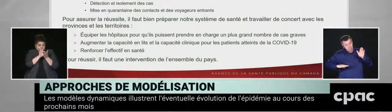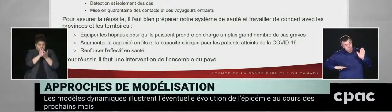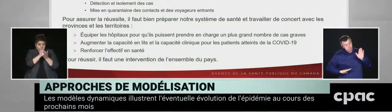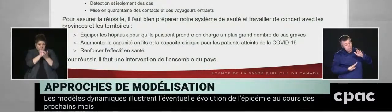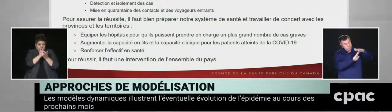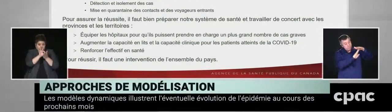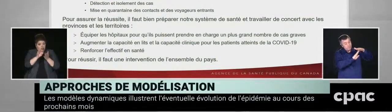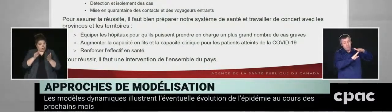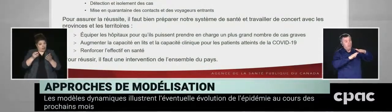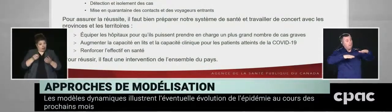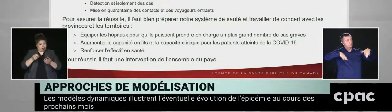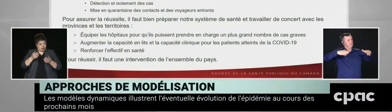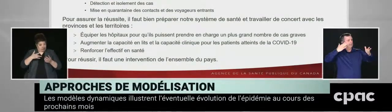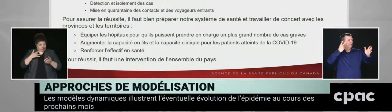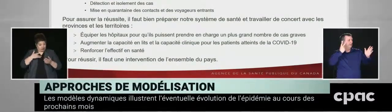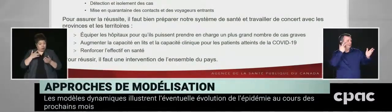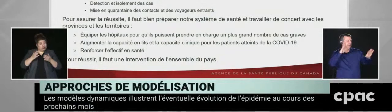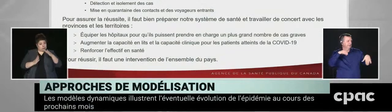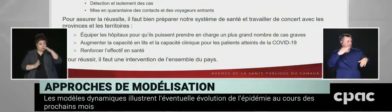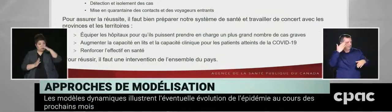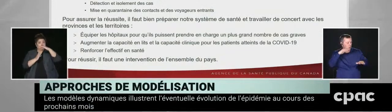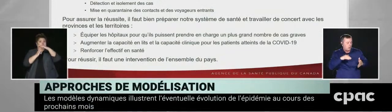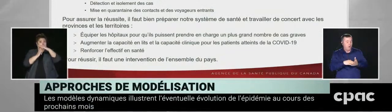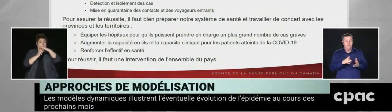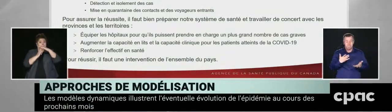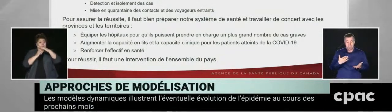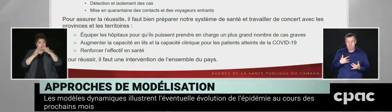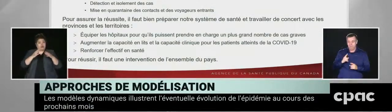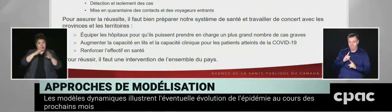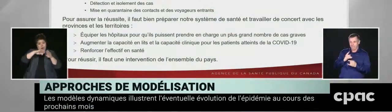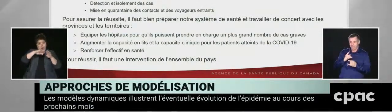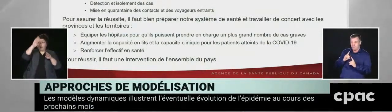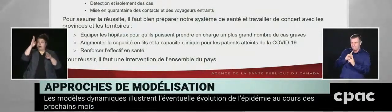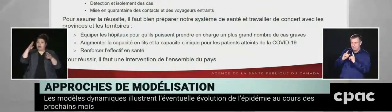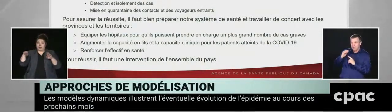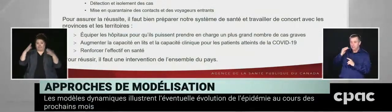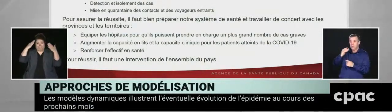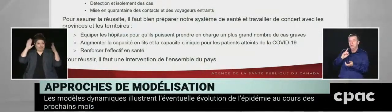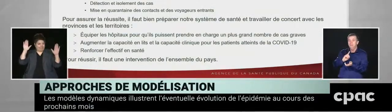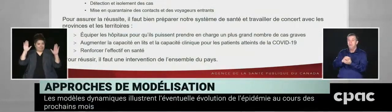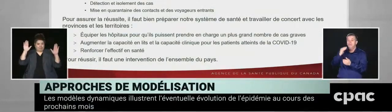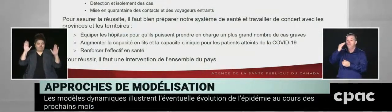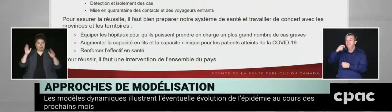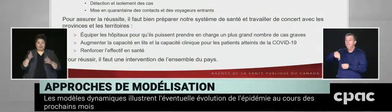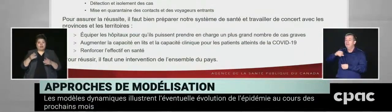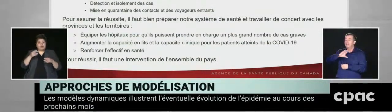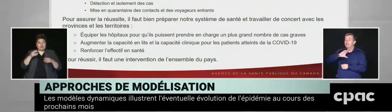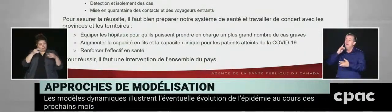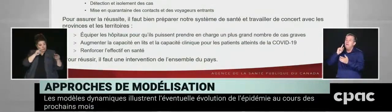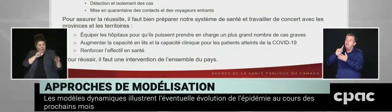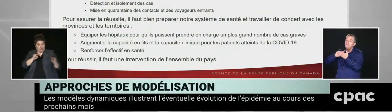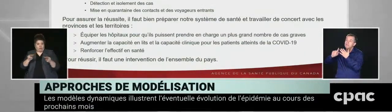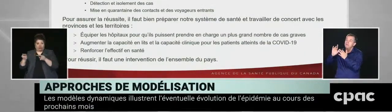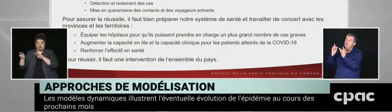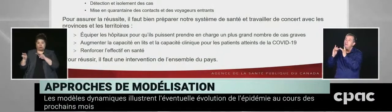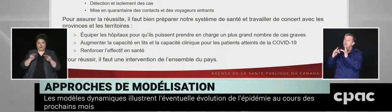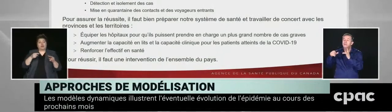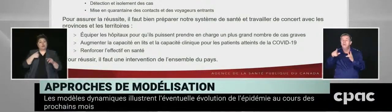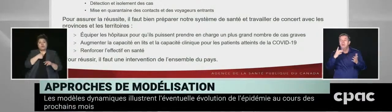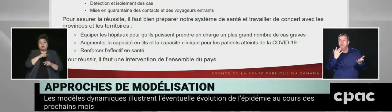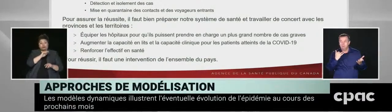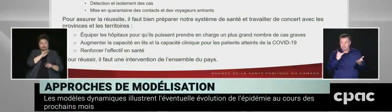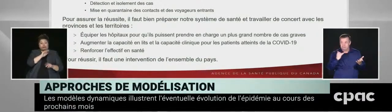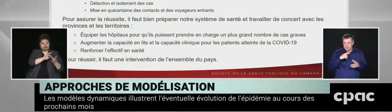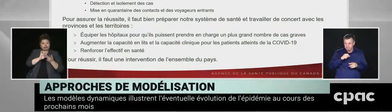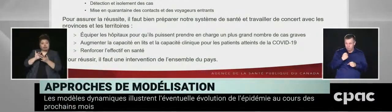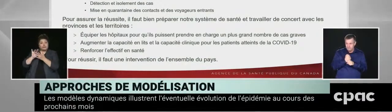nous discutons avec tous les médecins hygiénistes en chef au sujet des mesures supplémentaires à prendre pour que nous demeurions